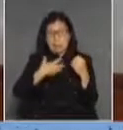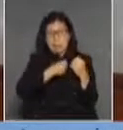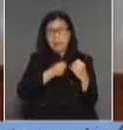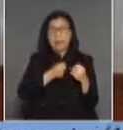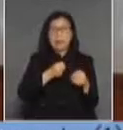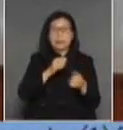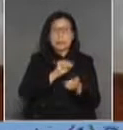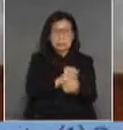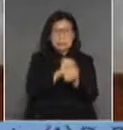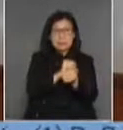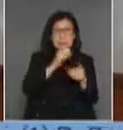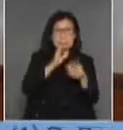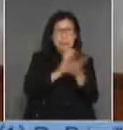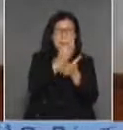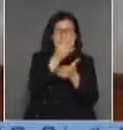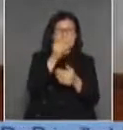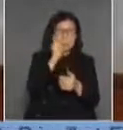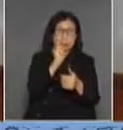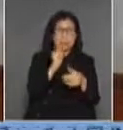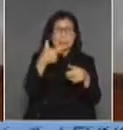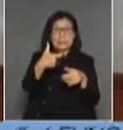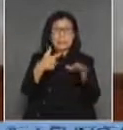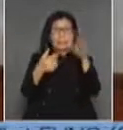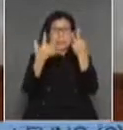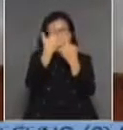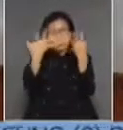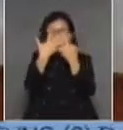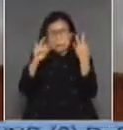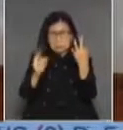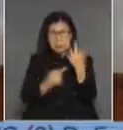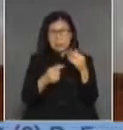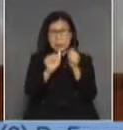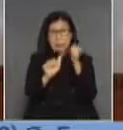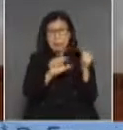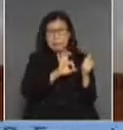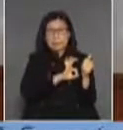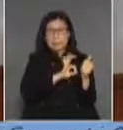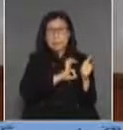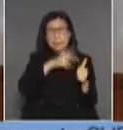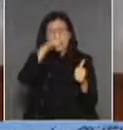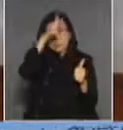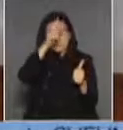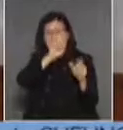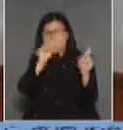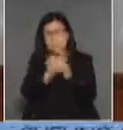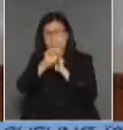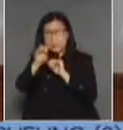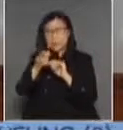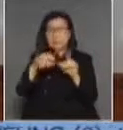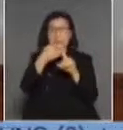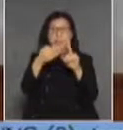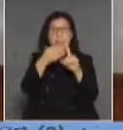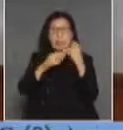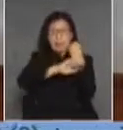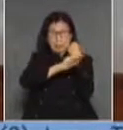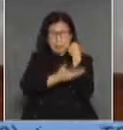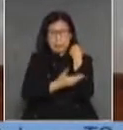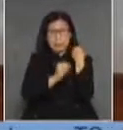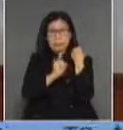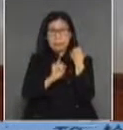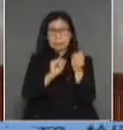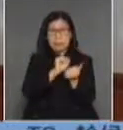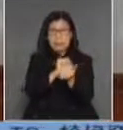和罰款35萬。但在委員會上，政府透露非法勞工的僱主判刑